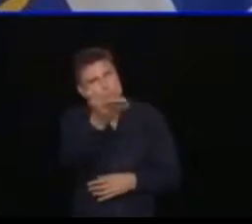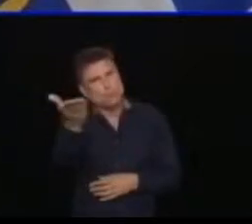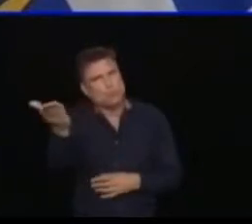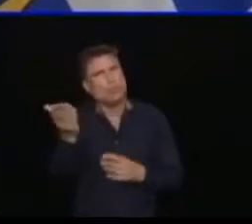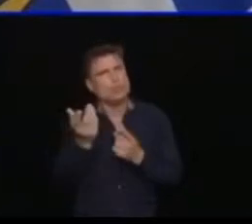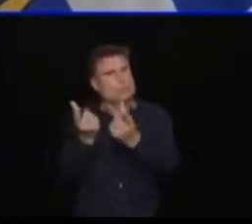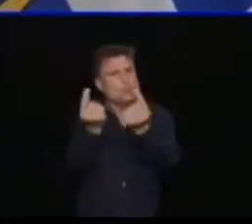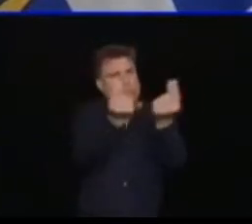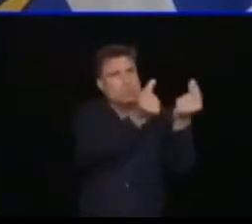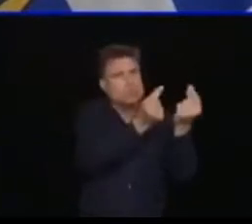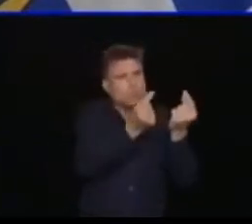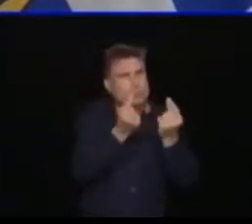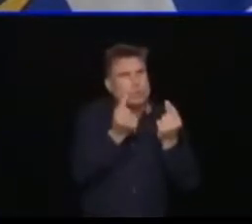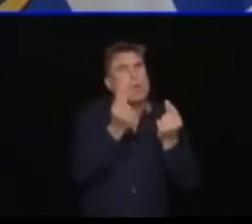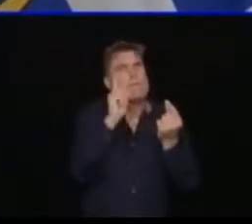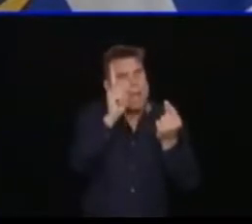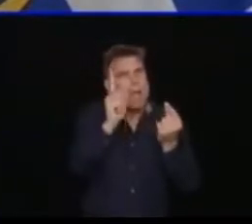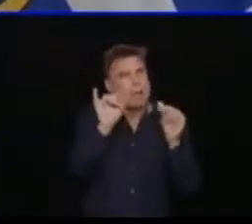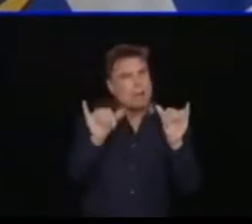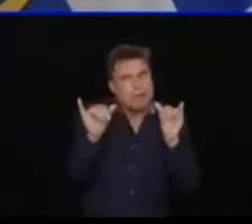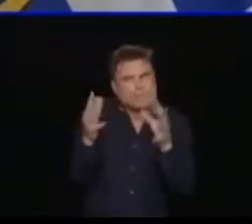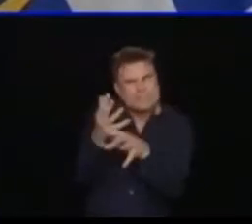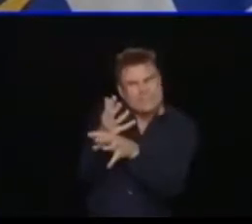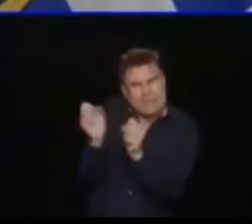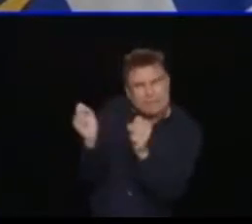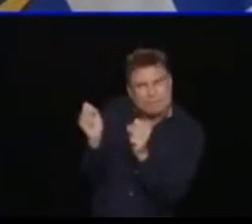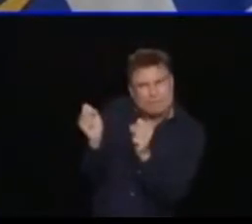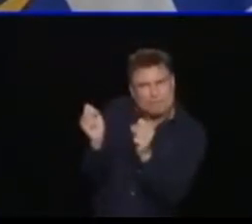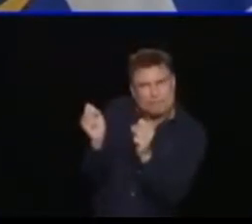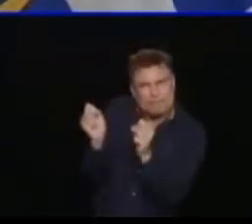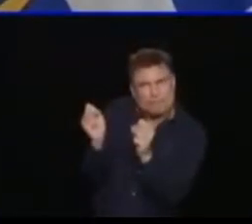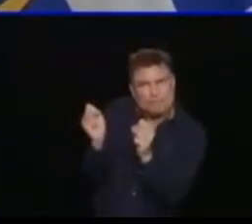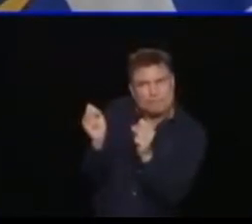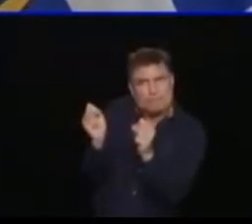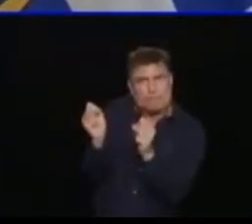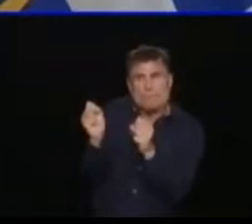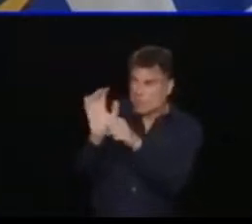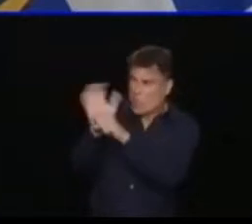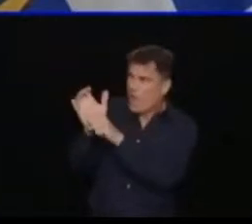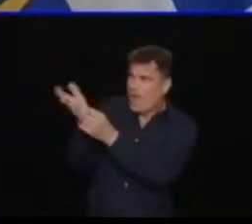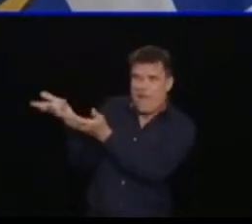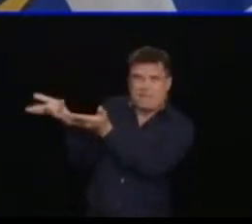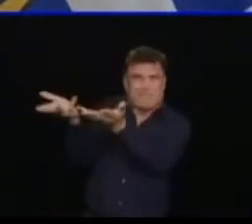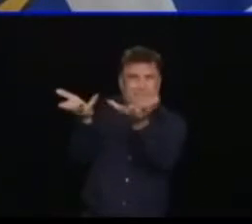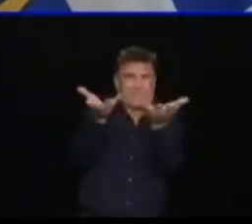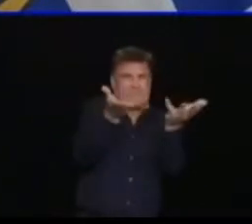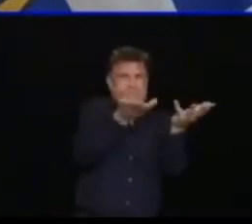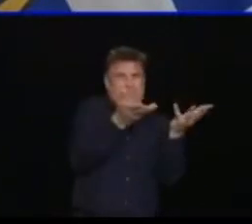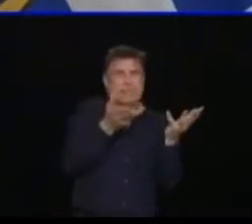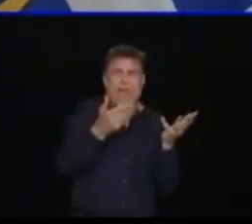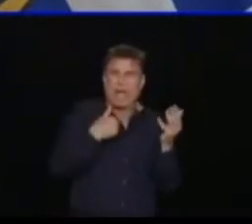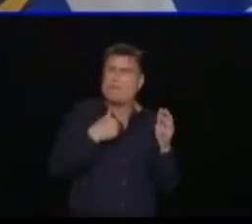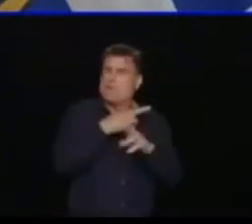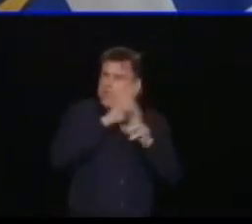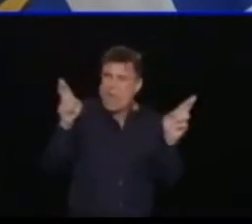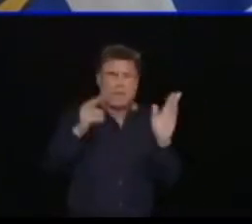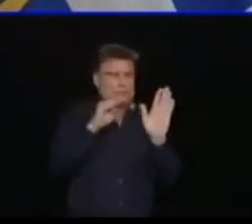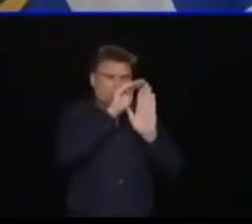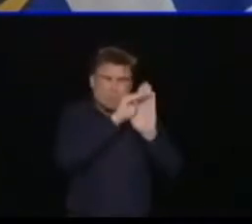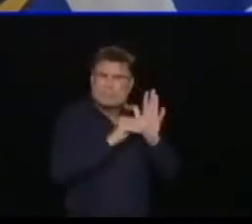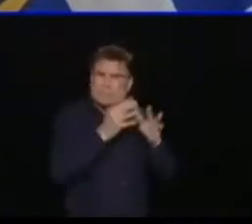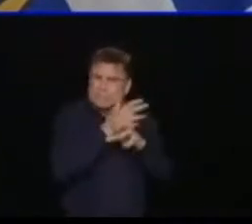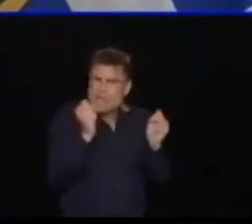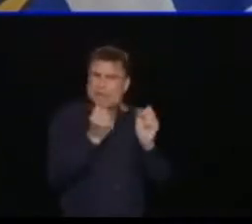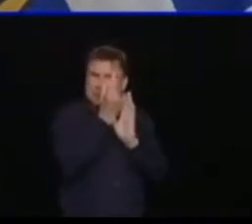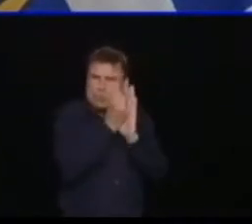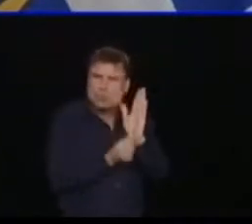plans. 又要 And those 他们的 plans 给他 need 们 to 要 be 有安全的 adhered 措 to. 施安 And we 全的 need 计 to 划 have the means to ensure that 这个 people 安全是 recognize them 相互之 and 间 are 认 not